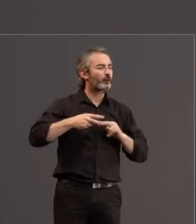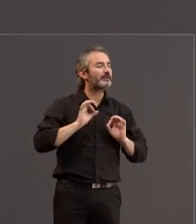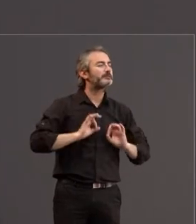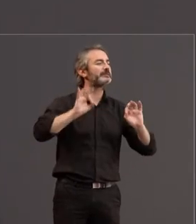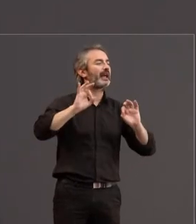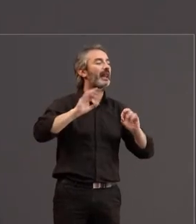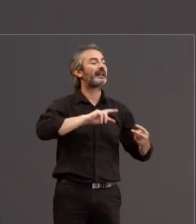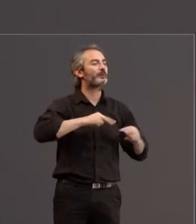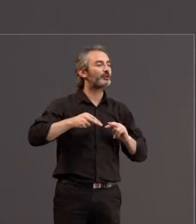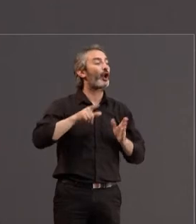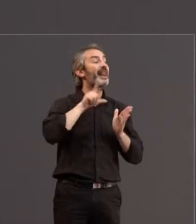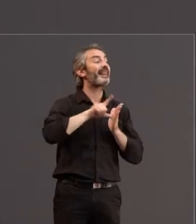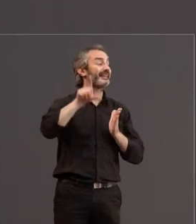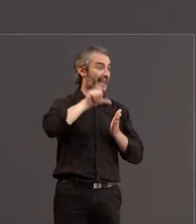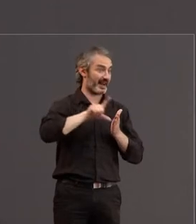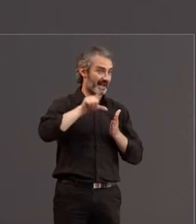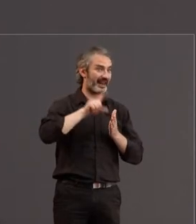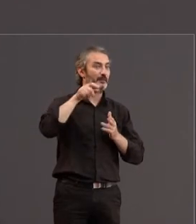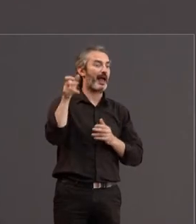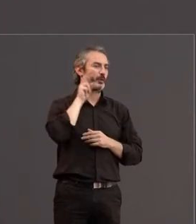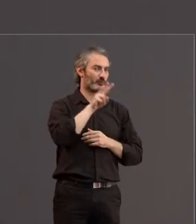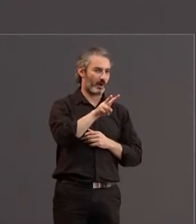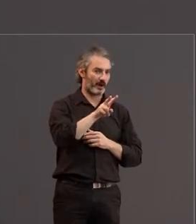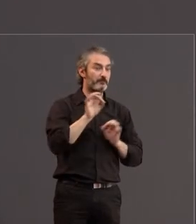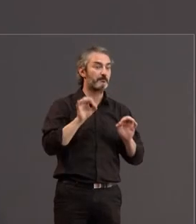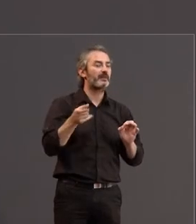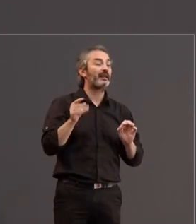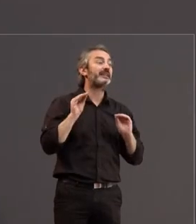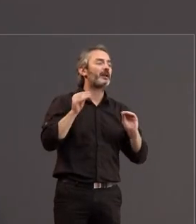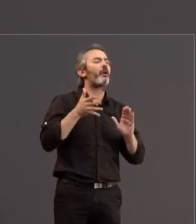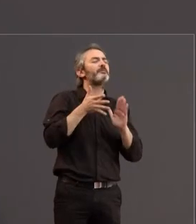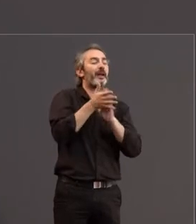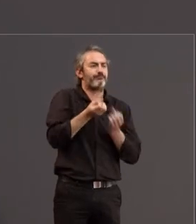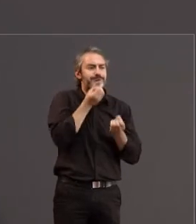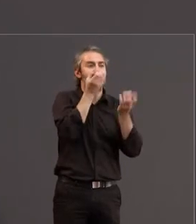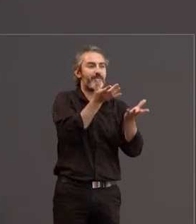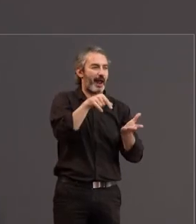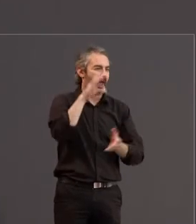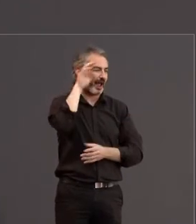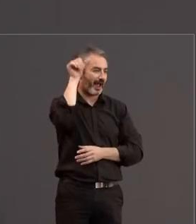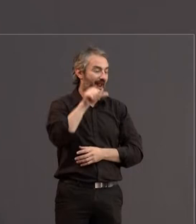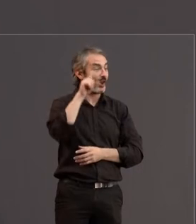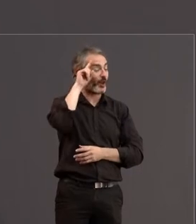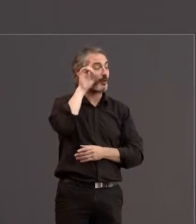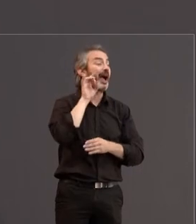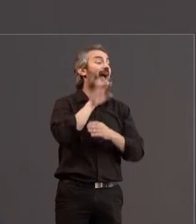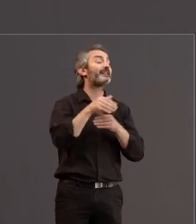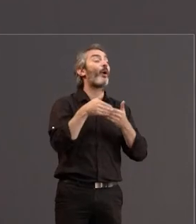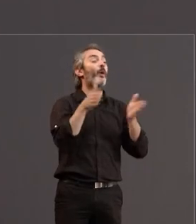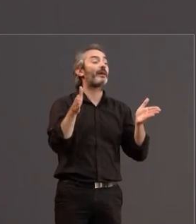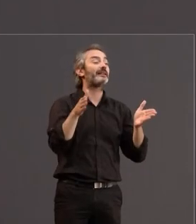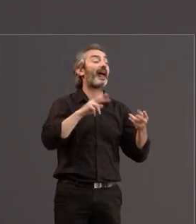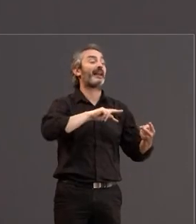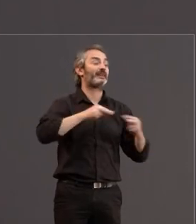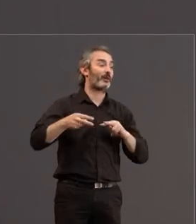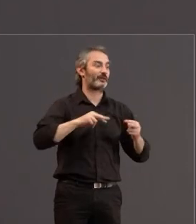en traducció literària i audiovisual i la seva lliçó, que ara escoltarem, porta per títol Carta oberta als